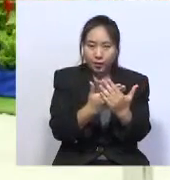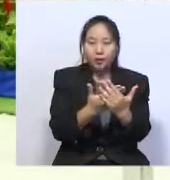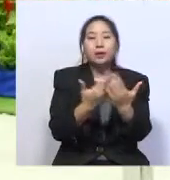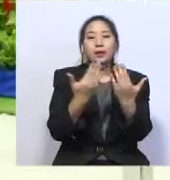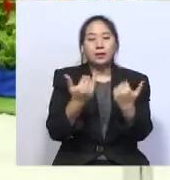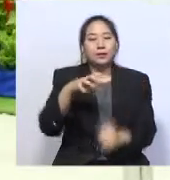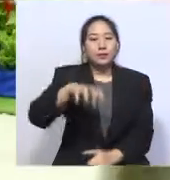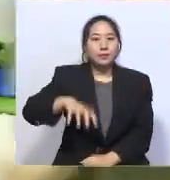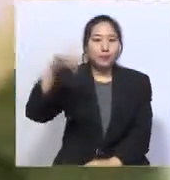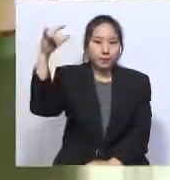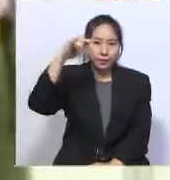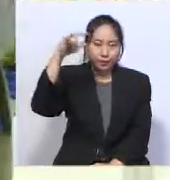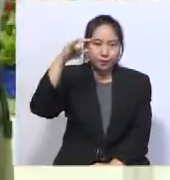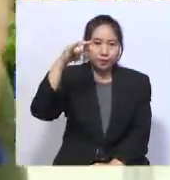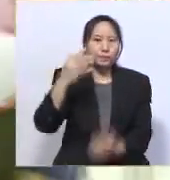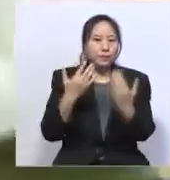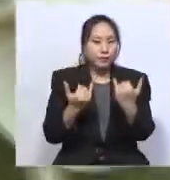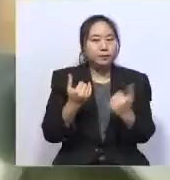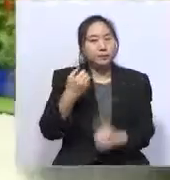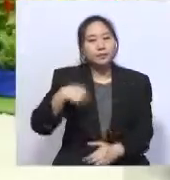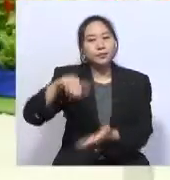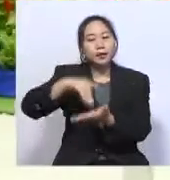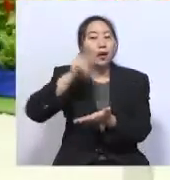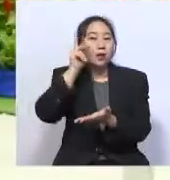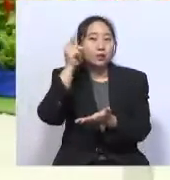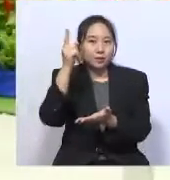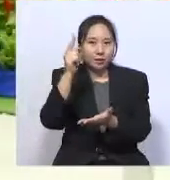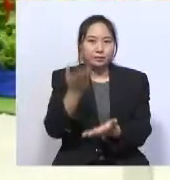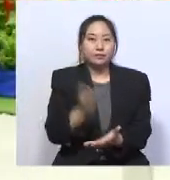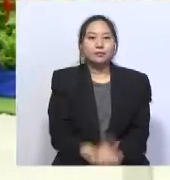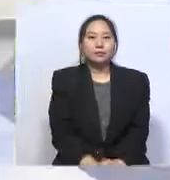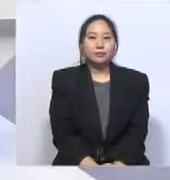าศที่ท่าอากาศยานดอนเมืองค่ะช่วงนี้กลับไปทางสถานีค่ะ